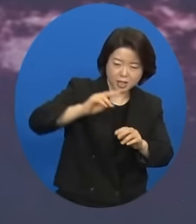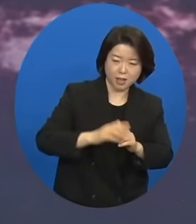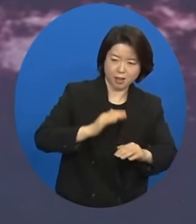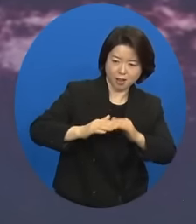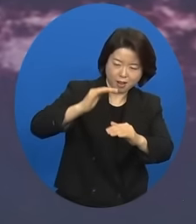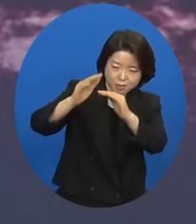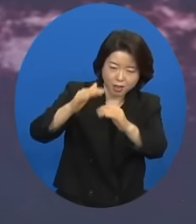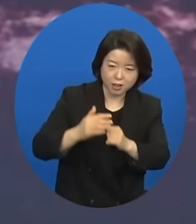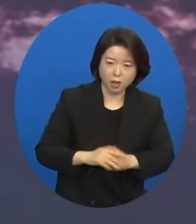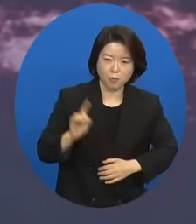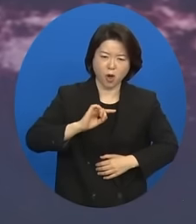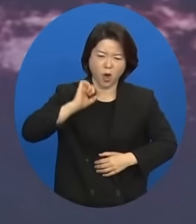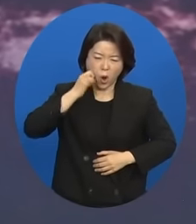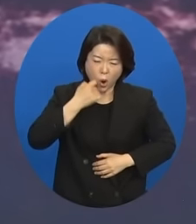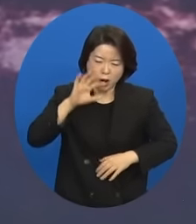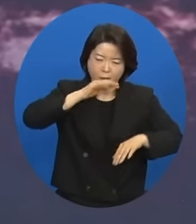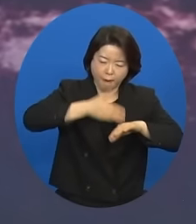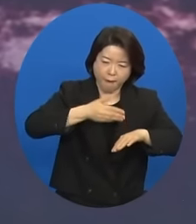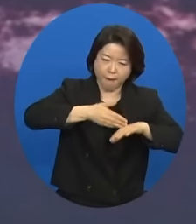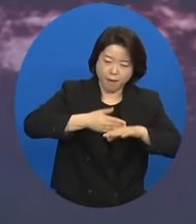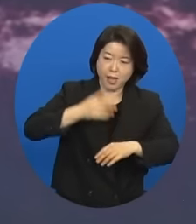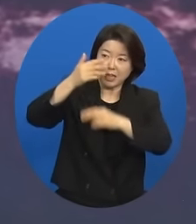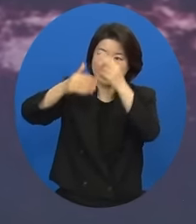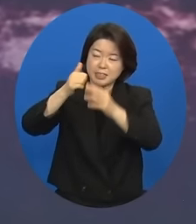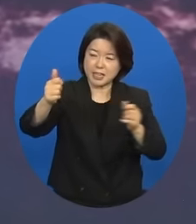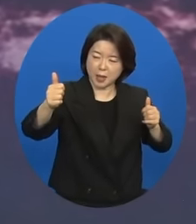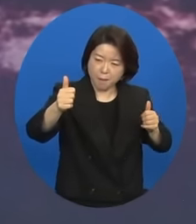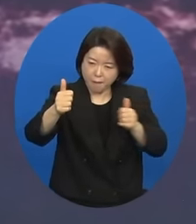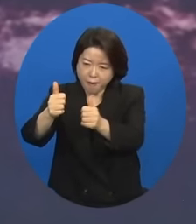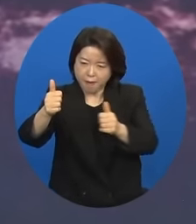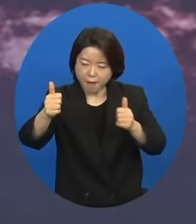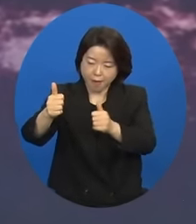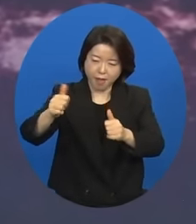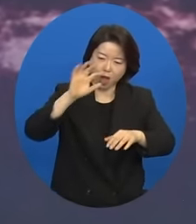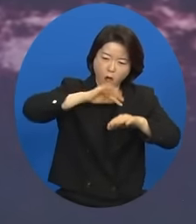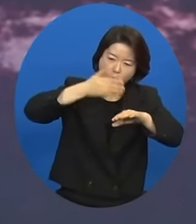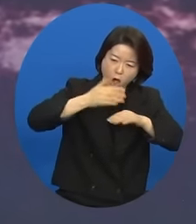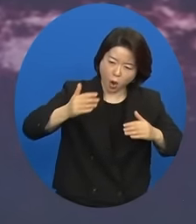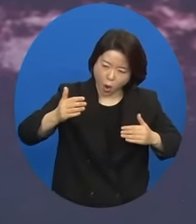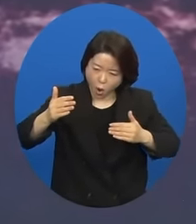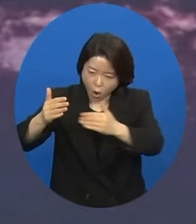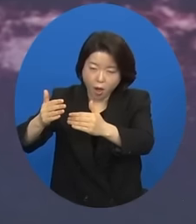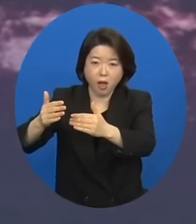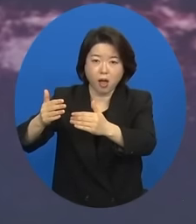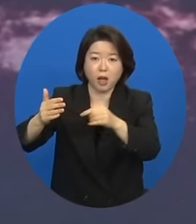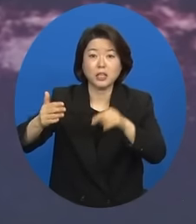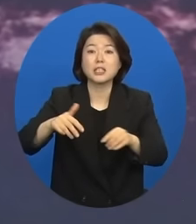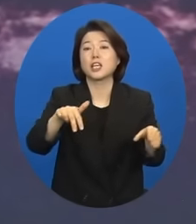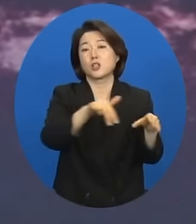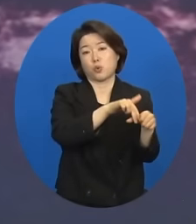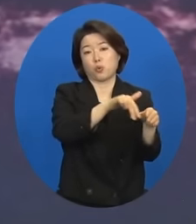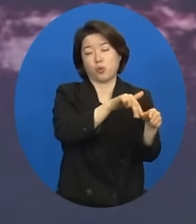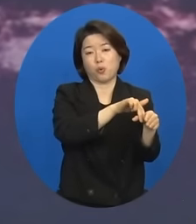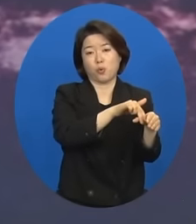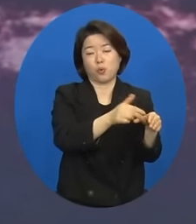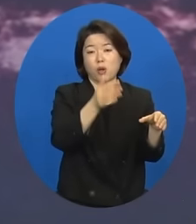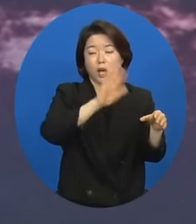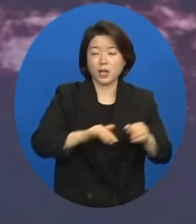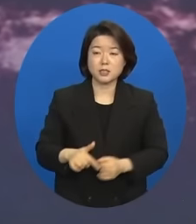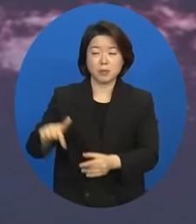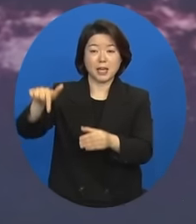통해서 뭔가 그 신게 다가가는 이것이 종교든데 기독교 뭐라고 하지 아세요 하나님이